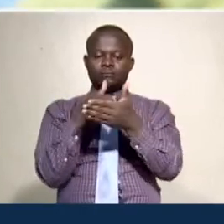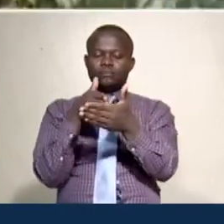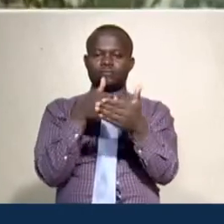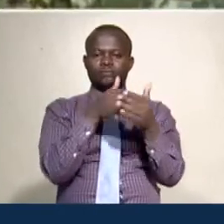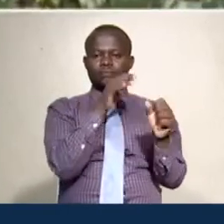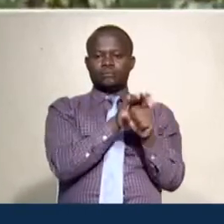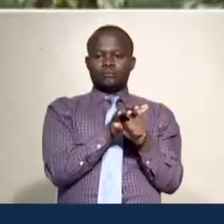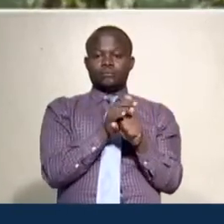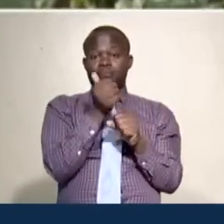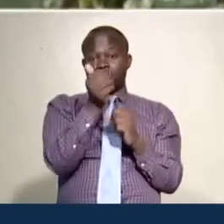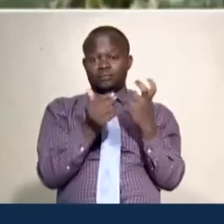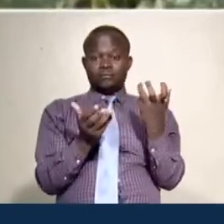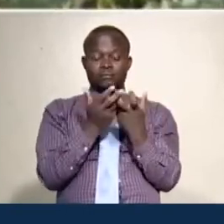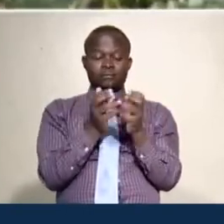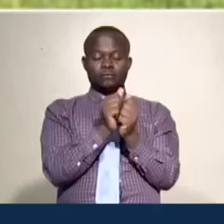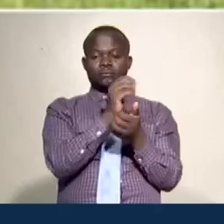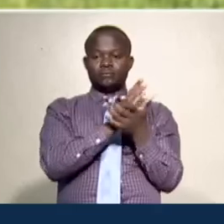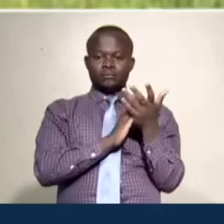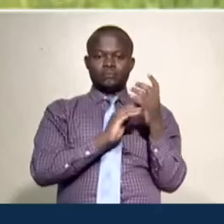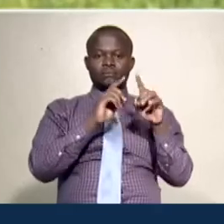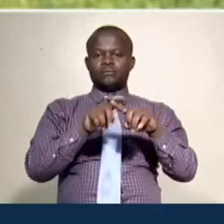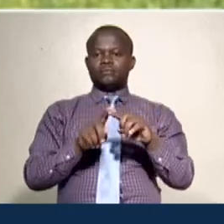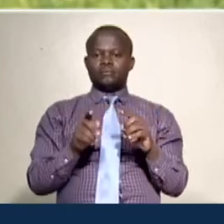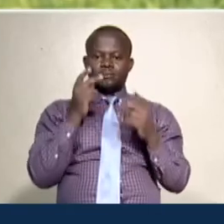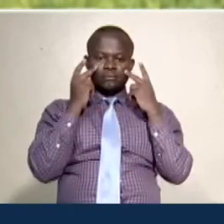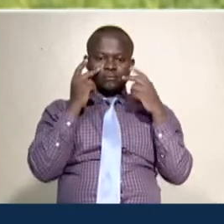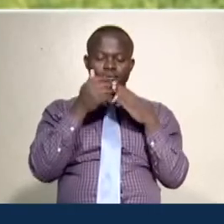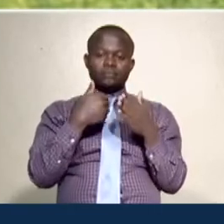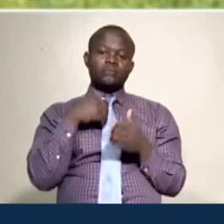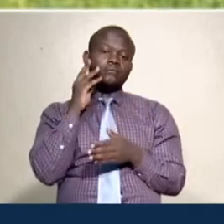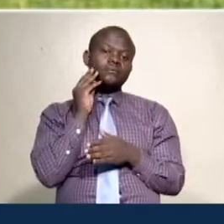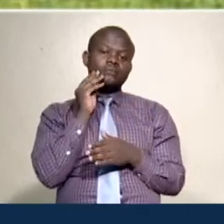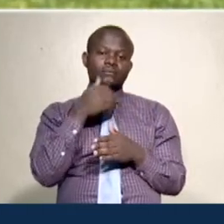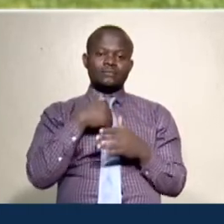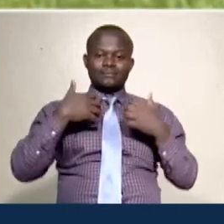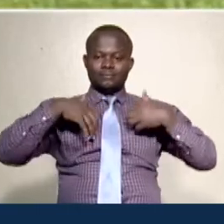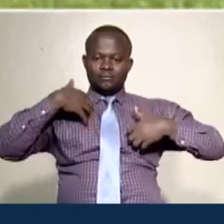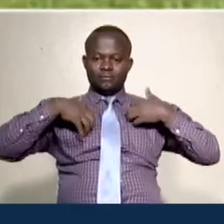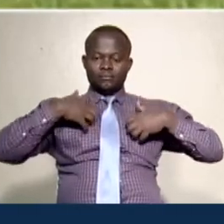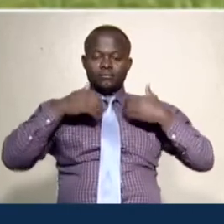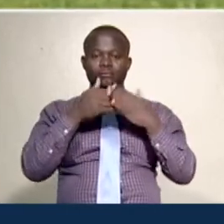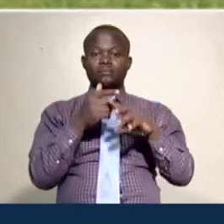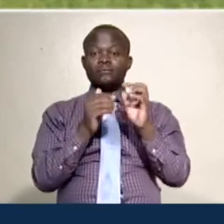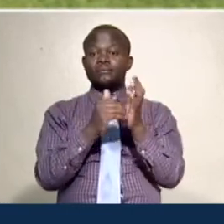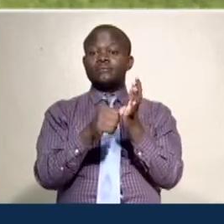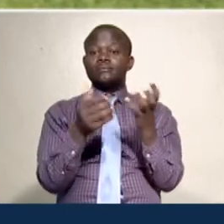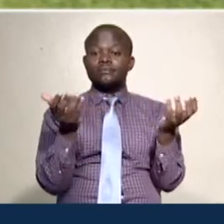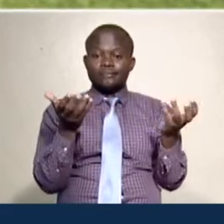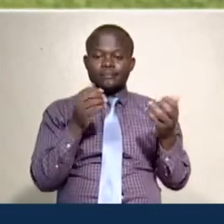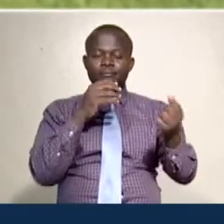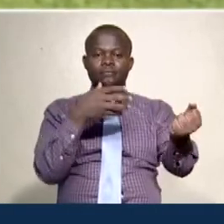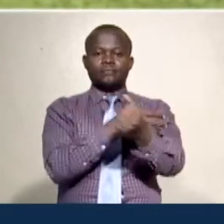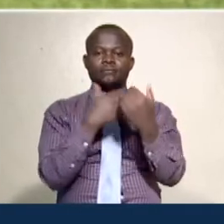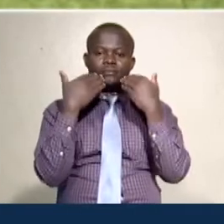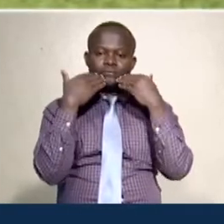nyinshi ibyo ahuriraho na bamwe muri bagenzi be usanga umuntu afite experience afite ubushake ariko ikibazo nta bushobozi